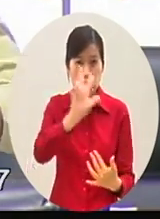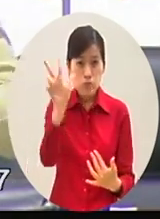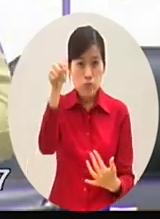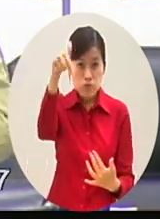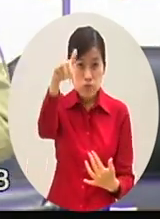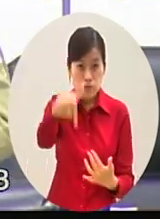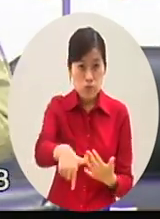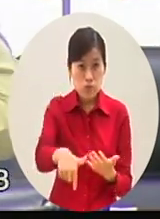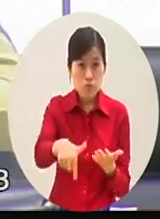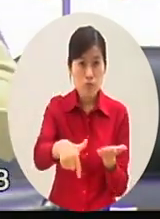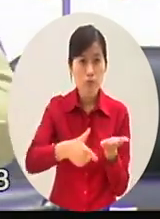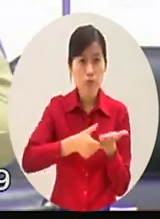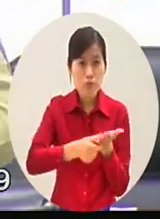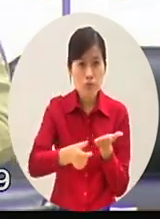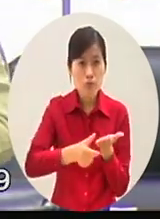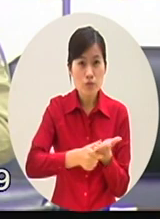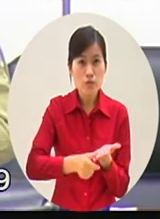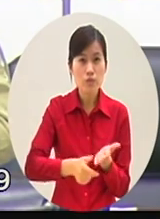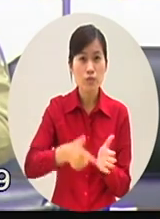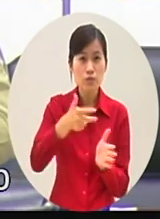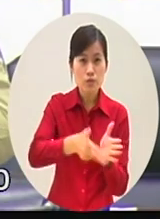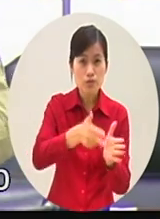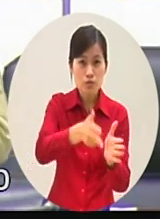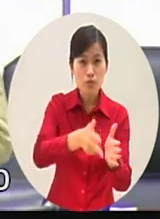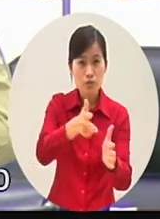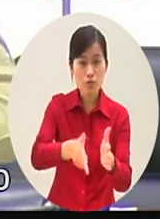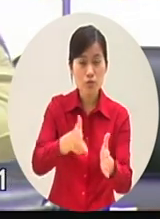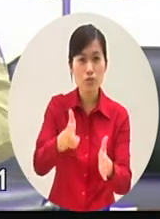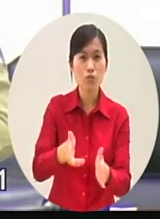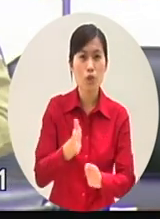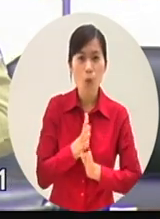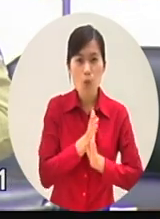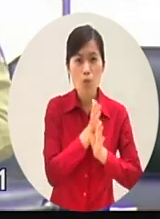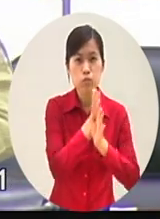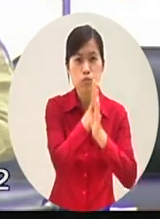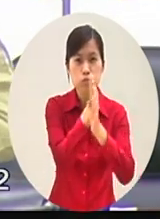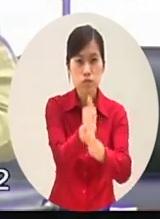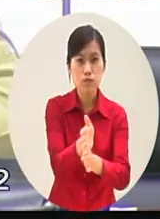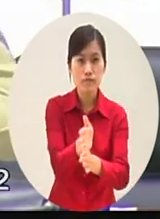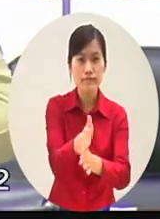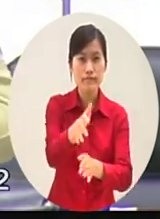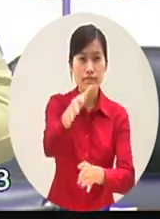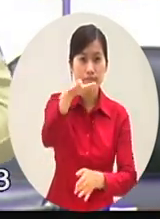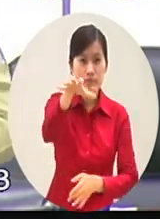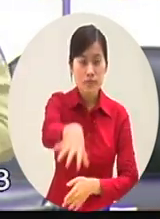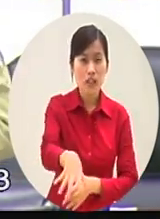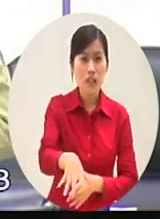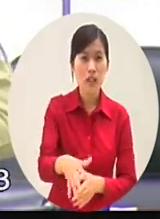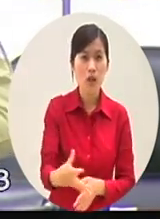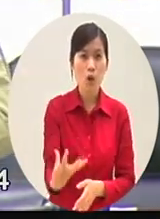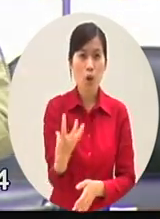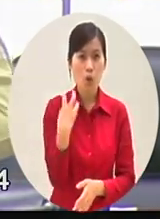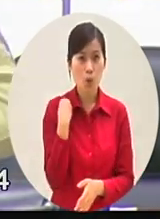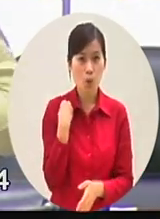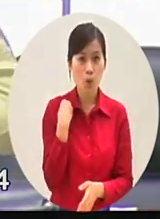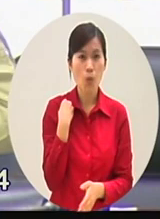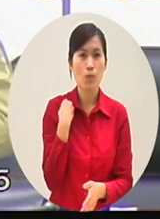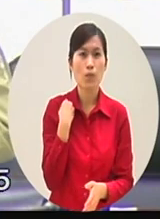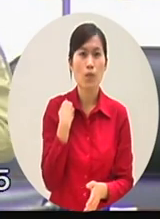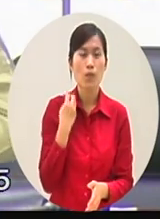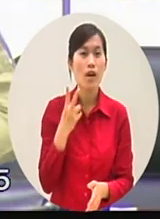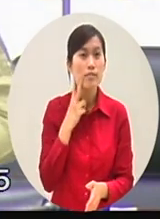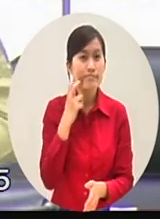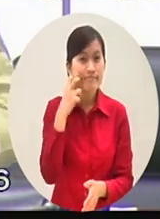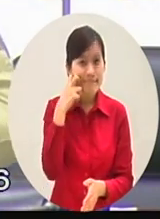要坐火车，然后再坐游览车吼进来到旧铁桥湿地吼来这里观赏这里的景